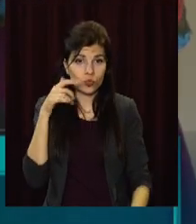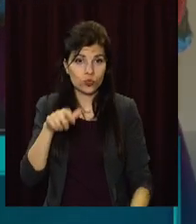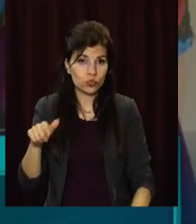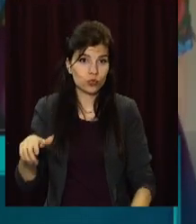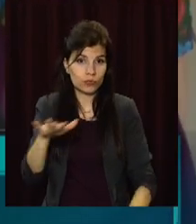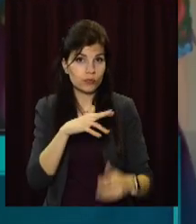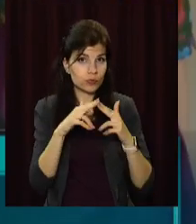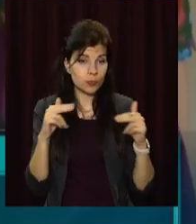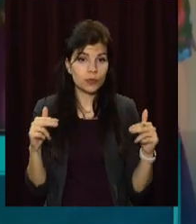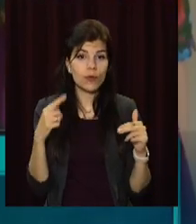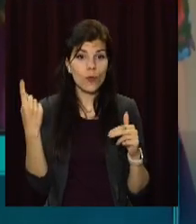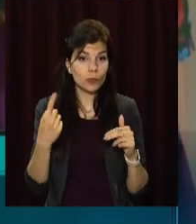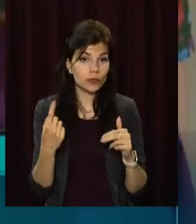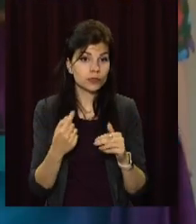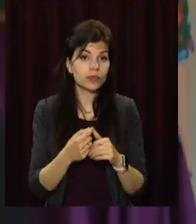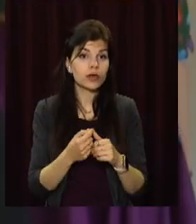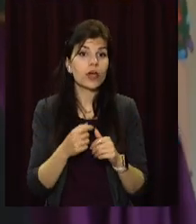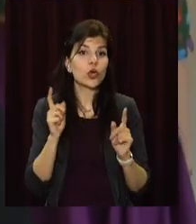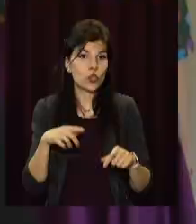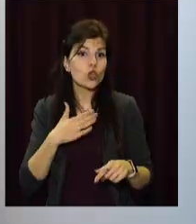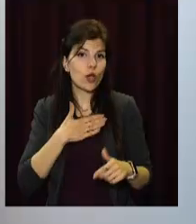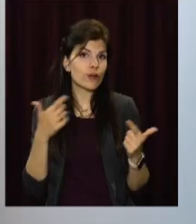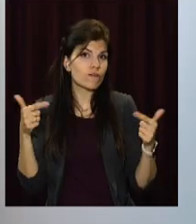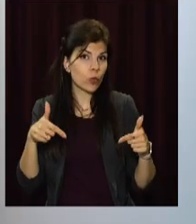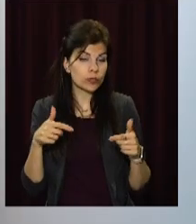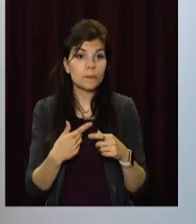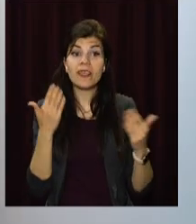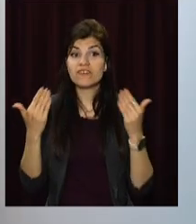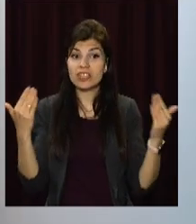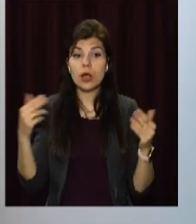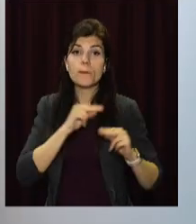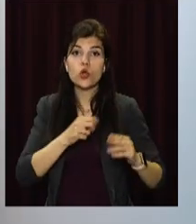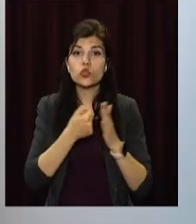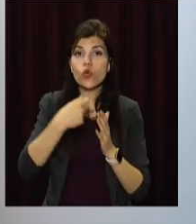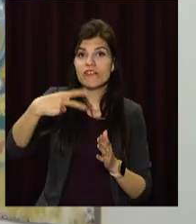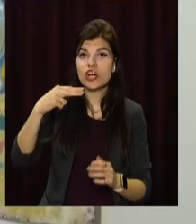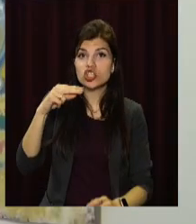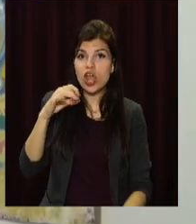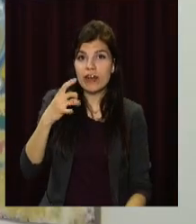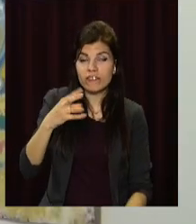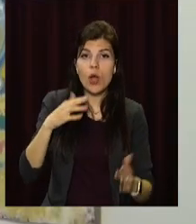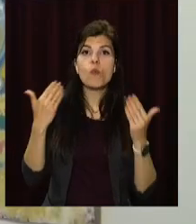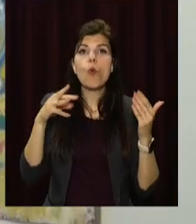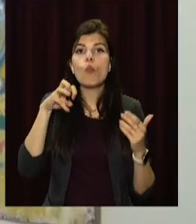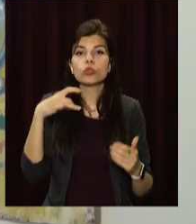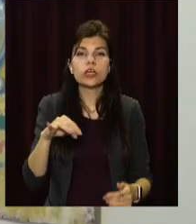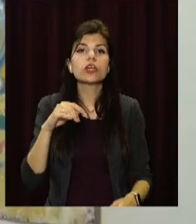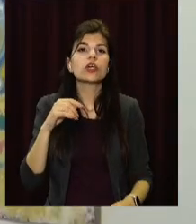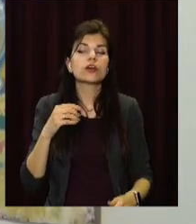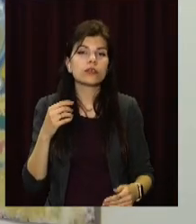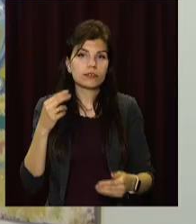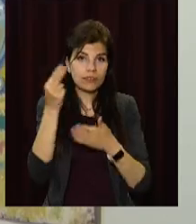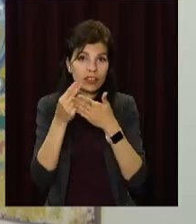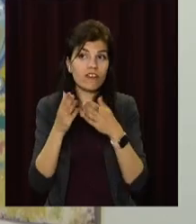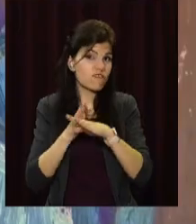мешканців Дніпропетровської області та наших гостей. Виставка працюватиме до 20 червня у Музеї українського живопису.